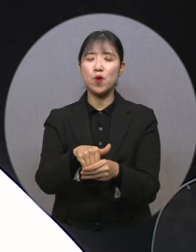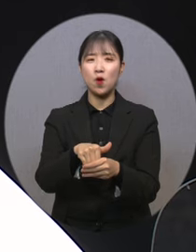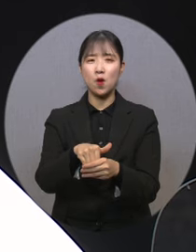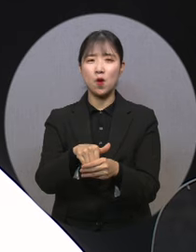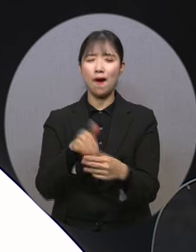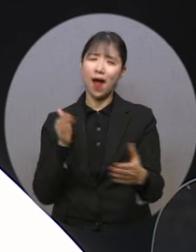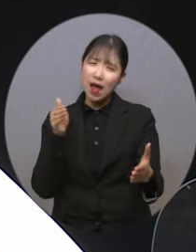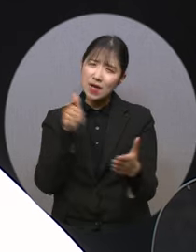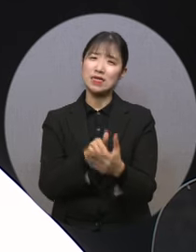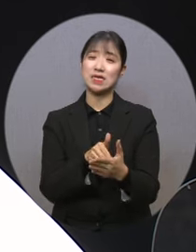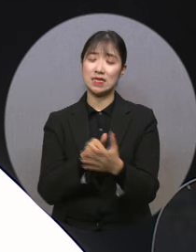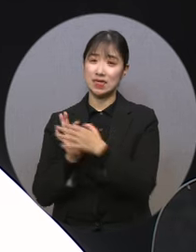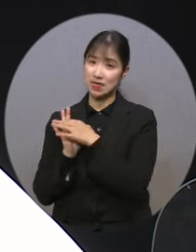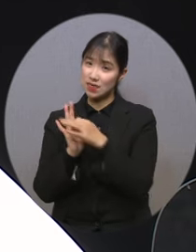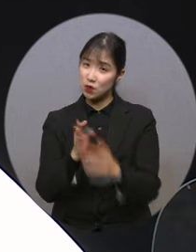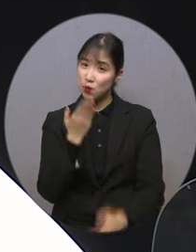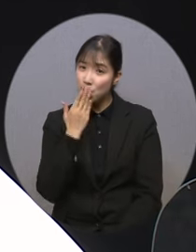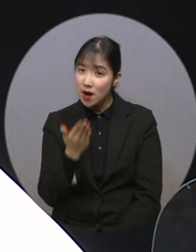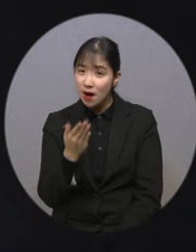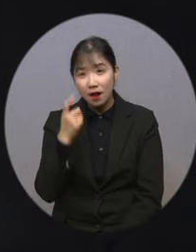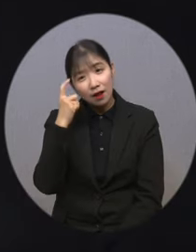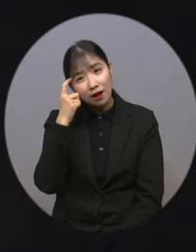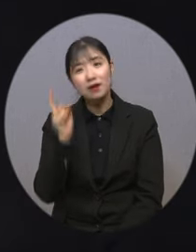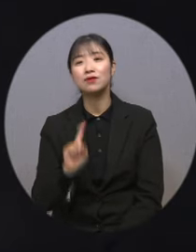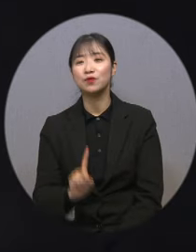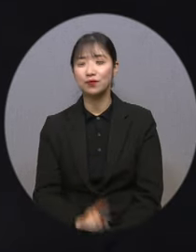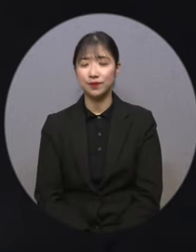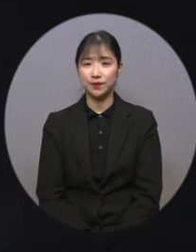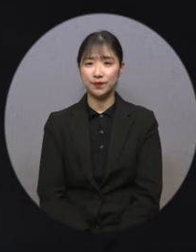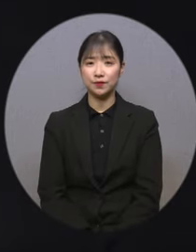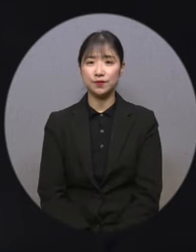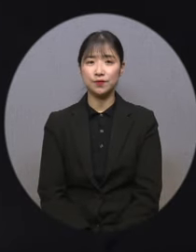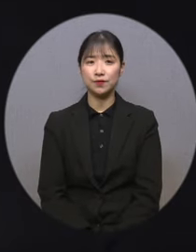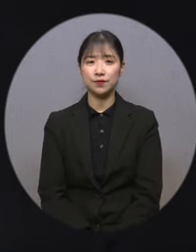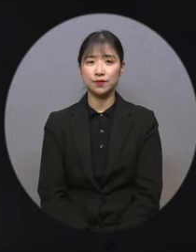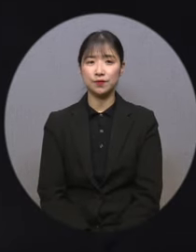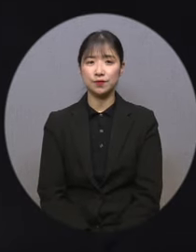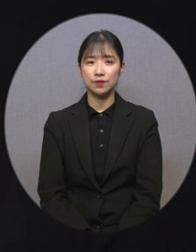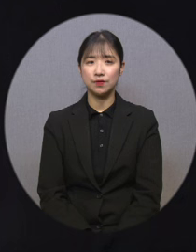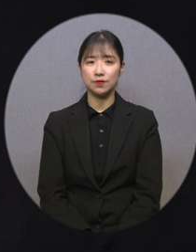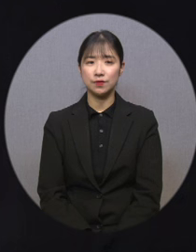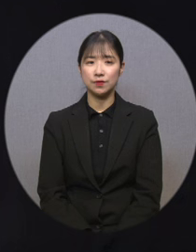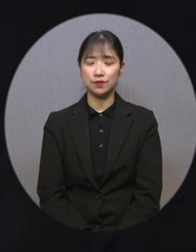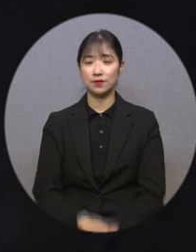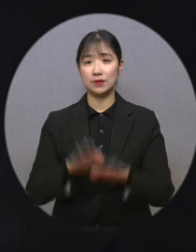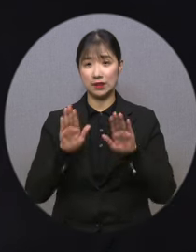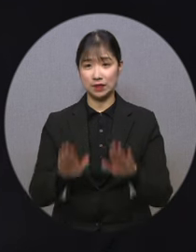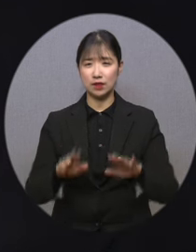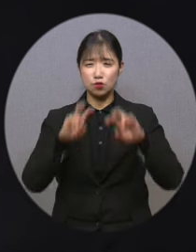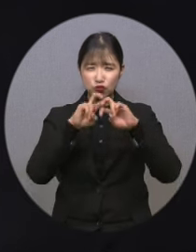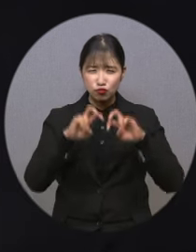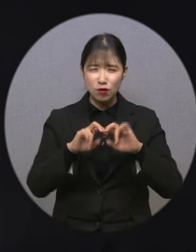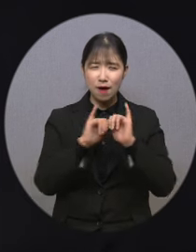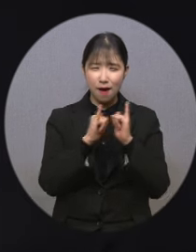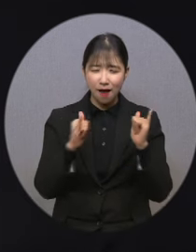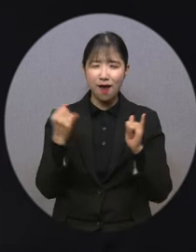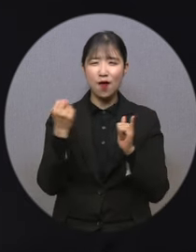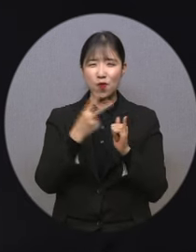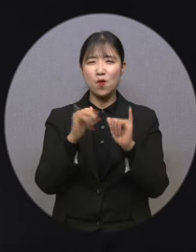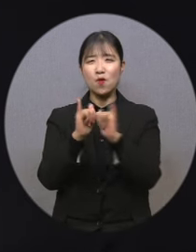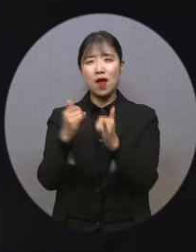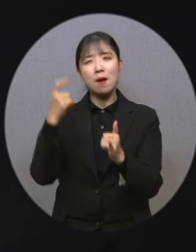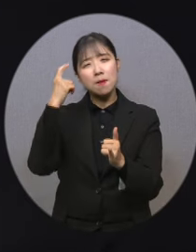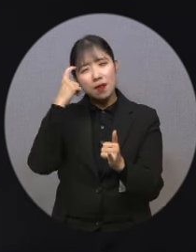까지 연결이 될 수 있다고 보십니까 으 지금이 분석가들이 나 요런 조사기간 들은